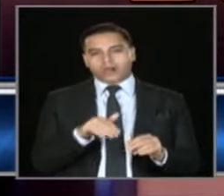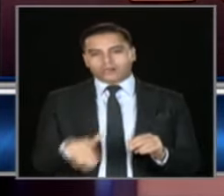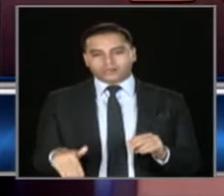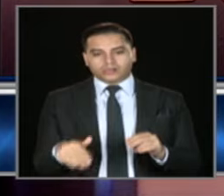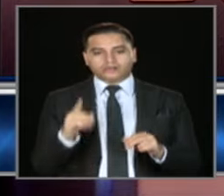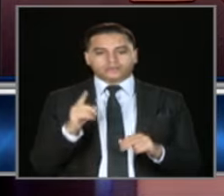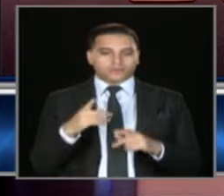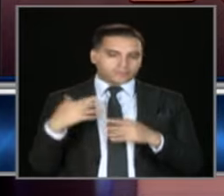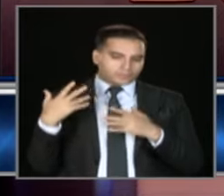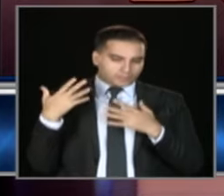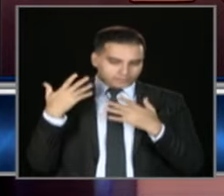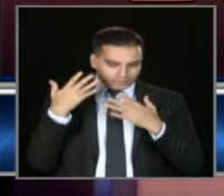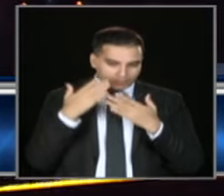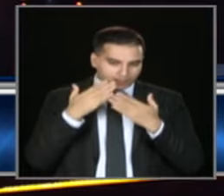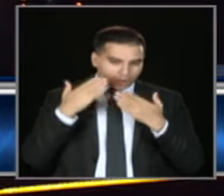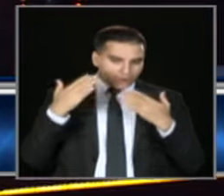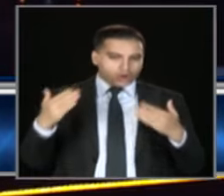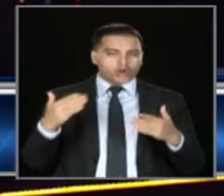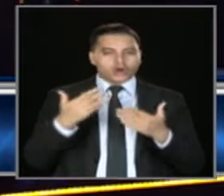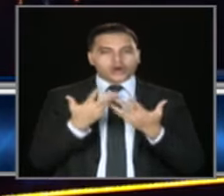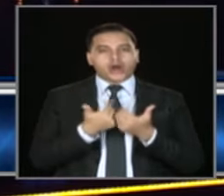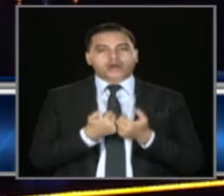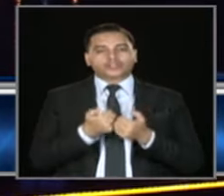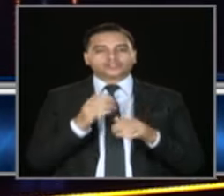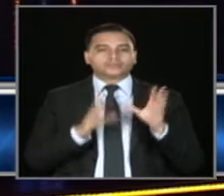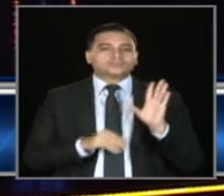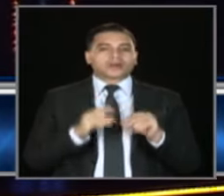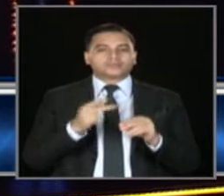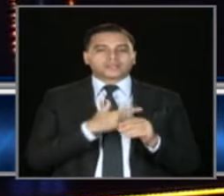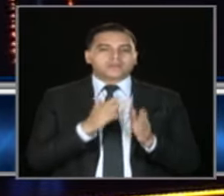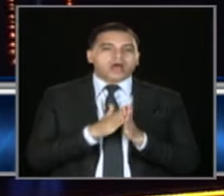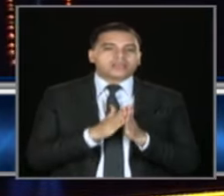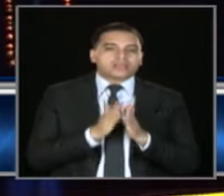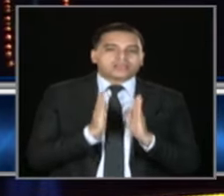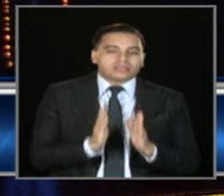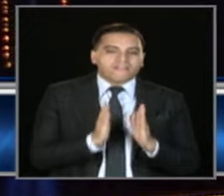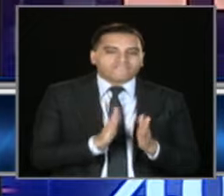رواية من دفتر العشق والغربة